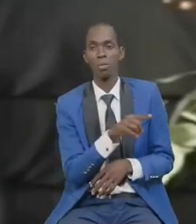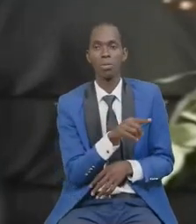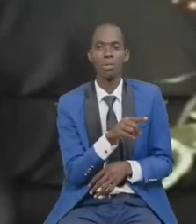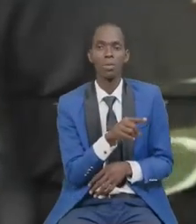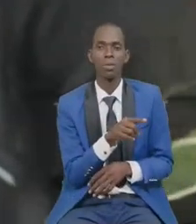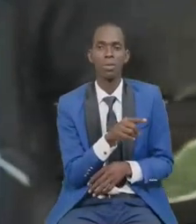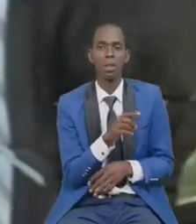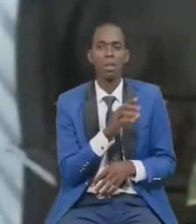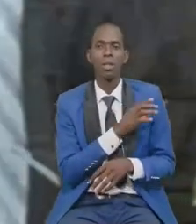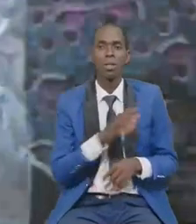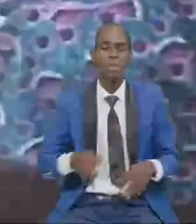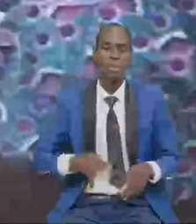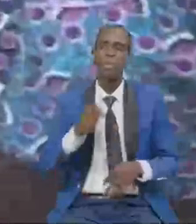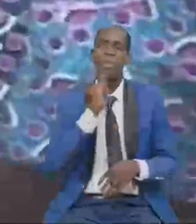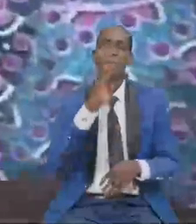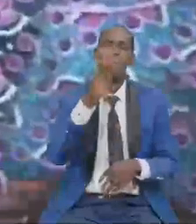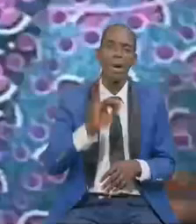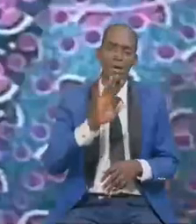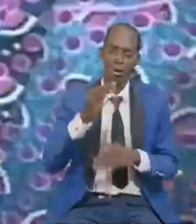Christ est à tes côtés.